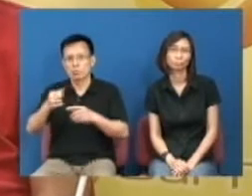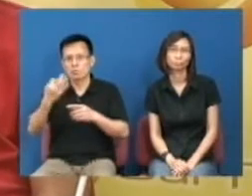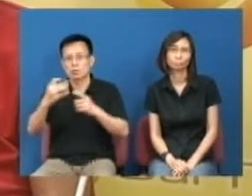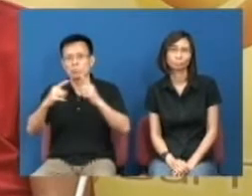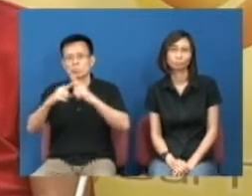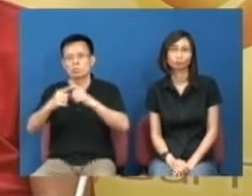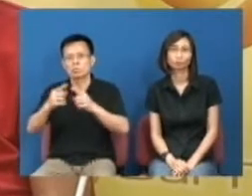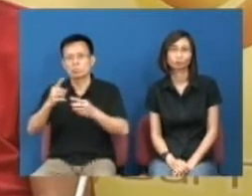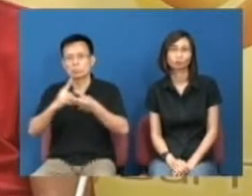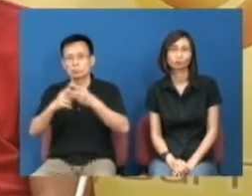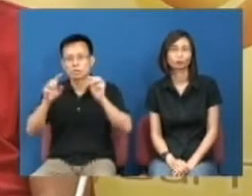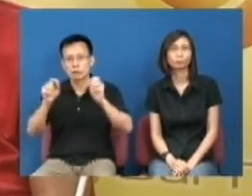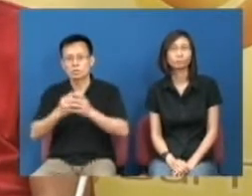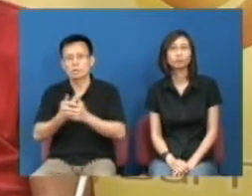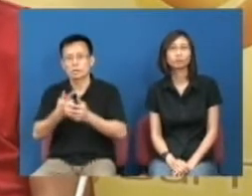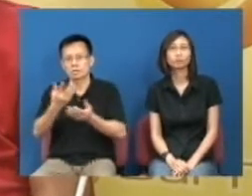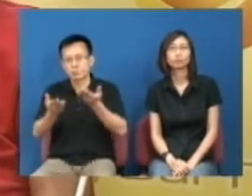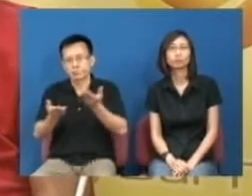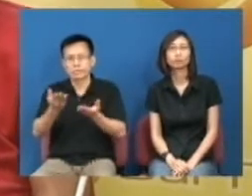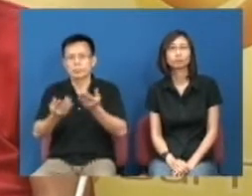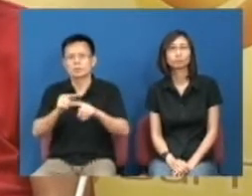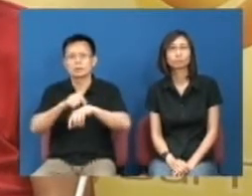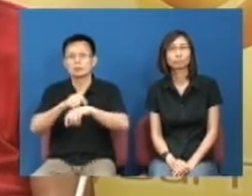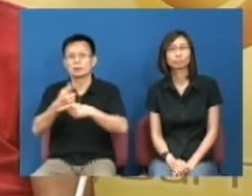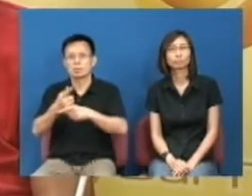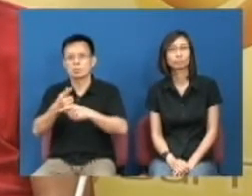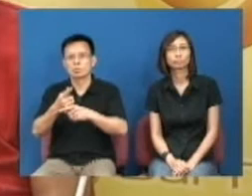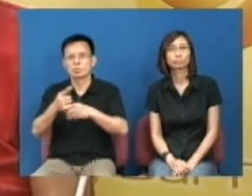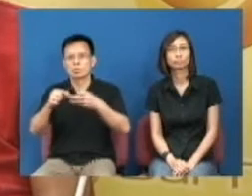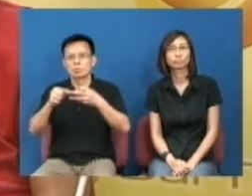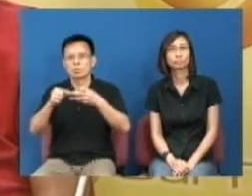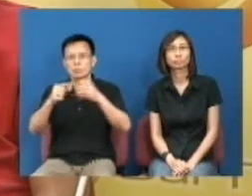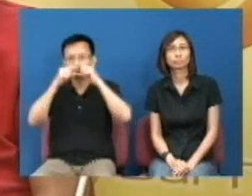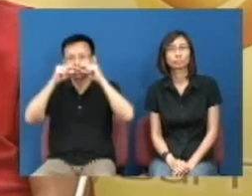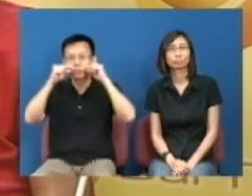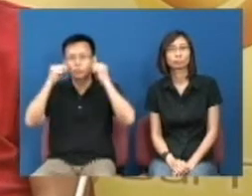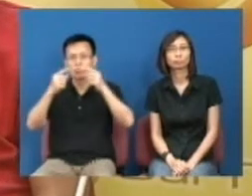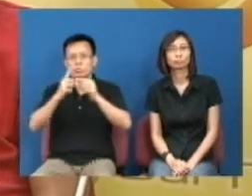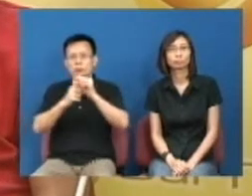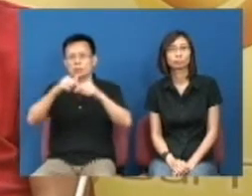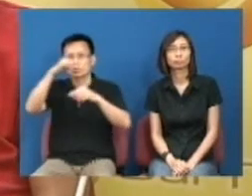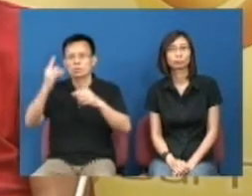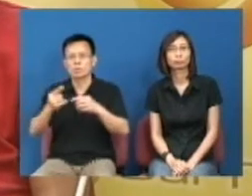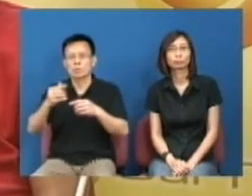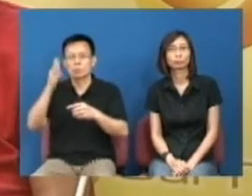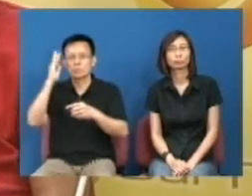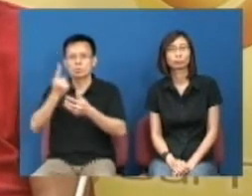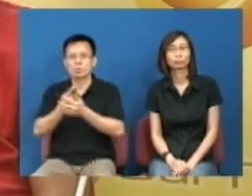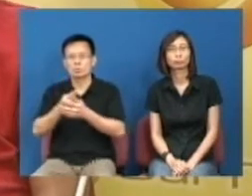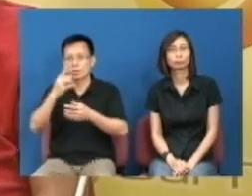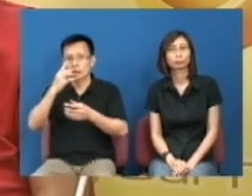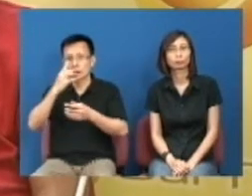難講啊！即係如果你去咁樣類比嘅時候，咁到底孫中山先生後來所謂新三民主